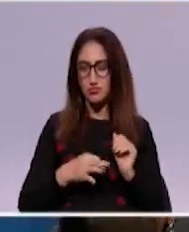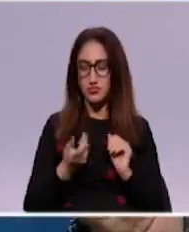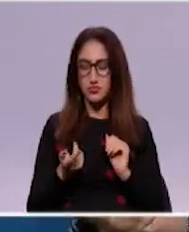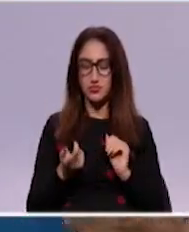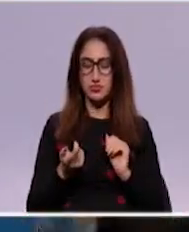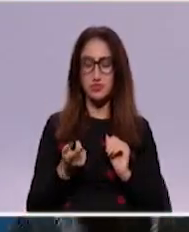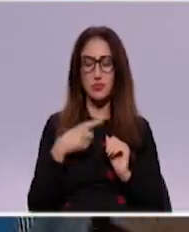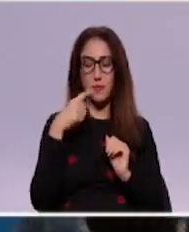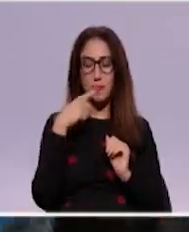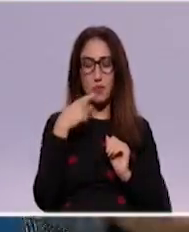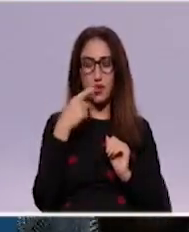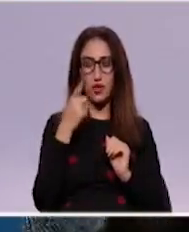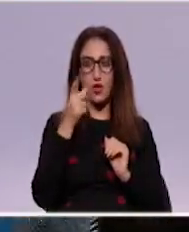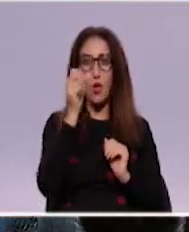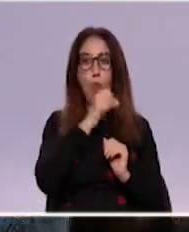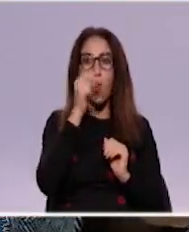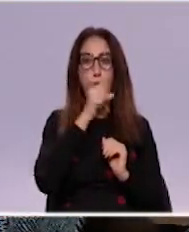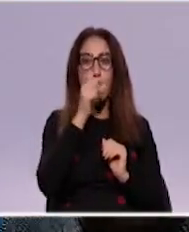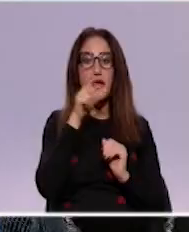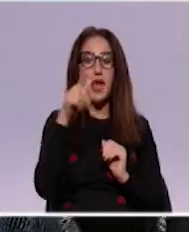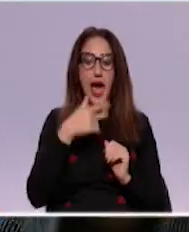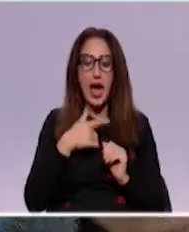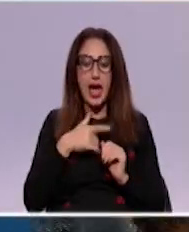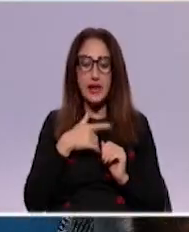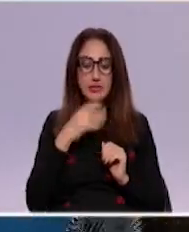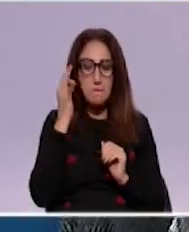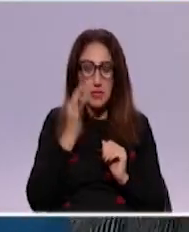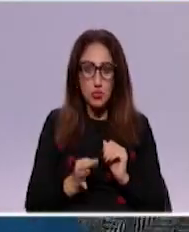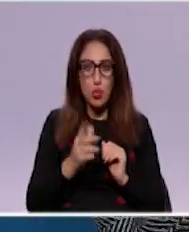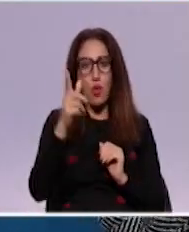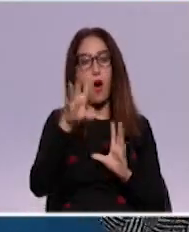فقال لي بص اعمل الاغنيه اللي انت شايفها مظبوطه.